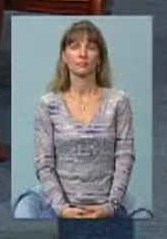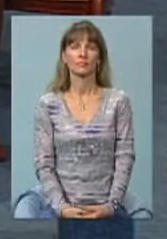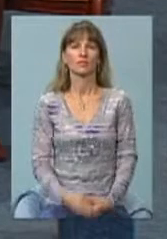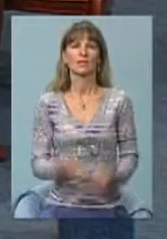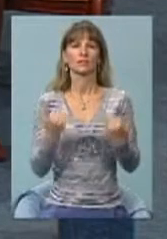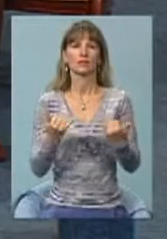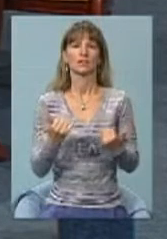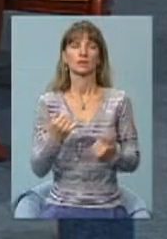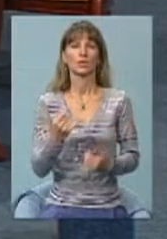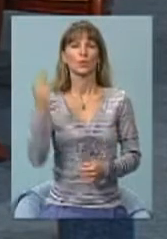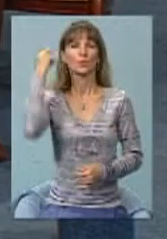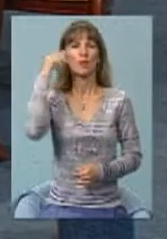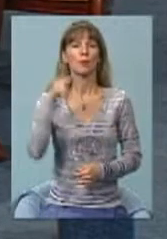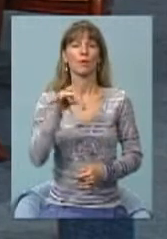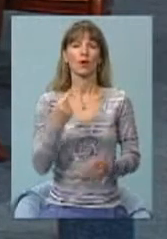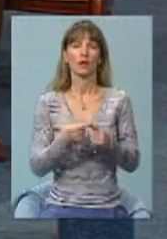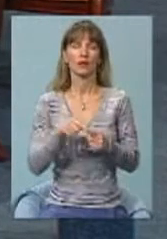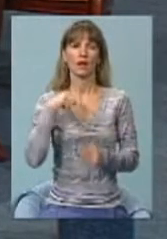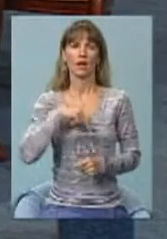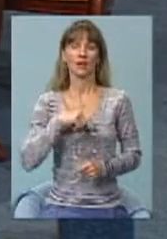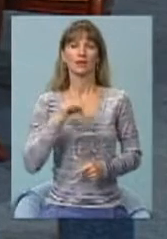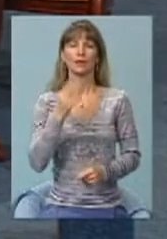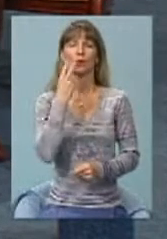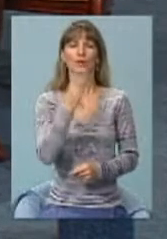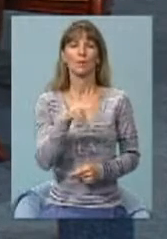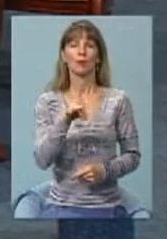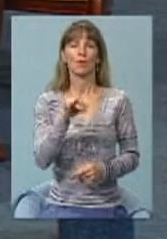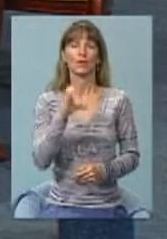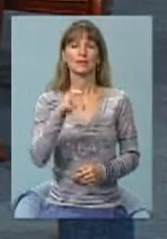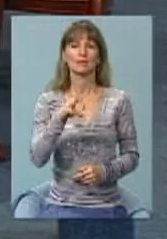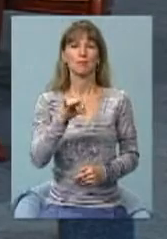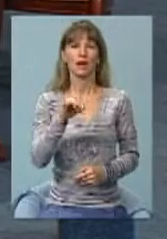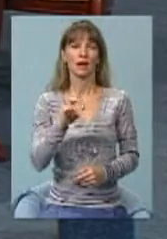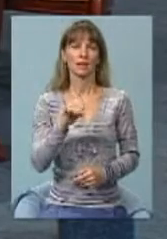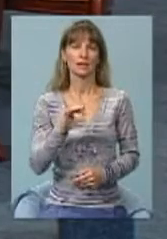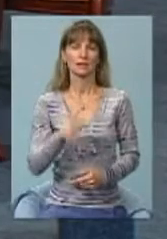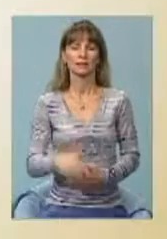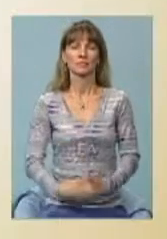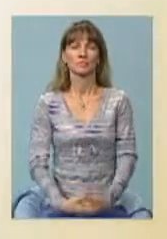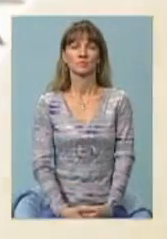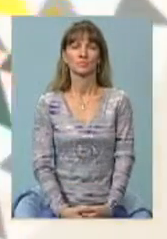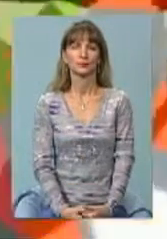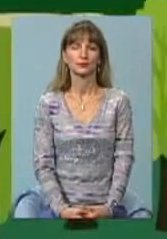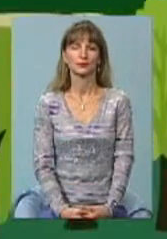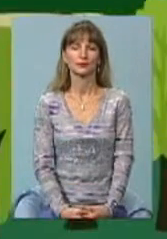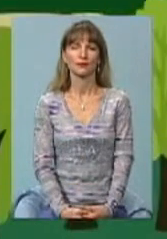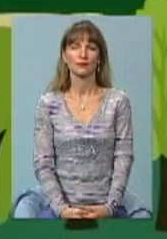Ну а зараз давайте дізнаємося про цю рису характеру та подивимося про смиренність.